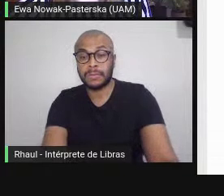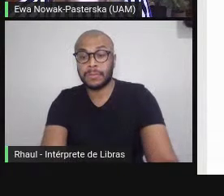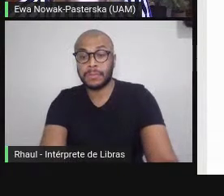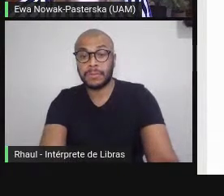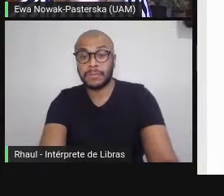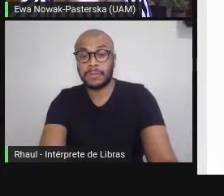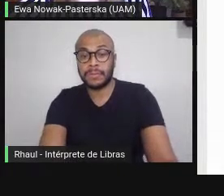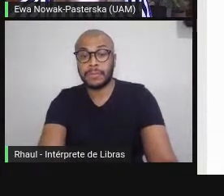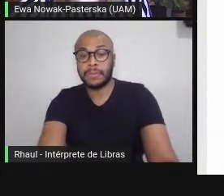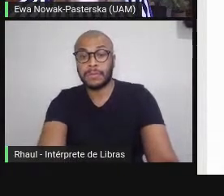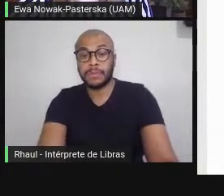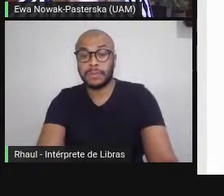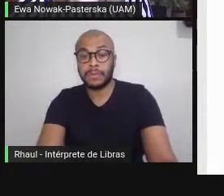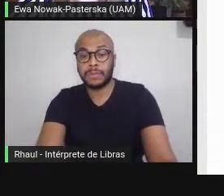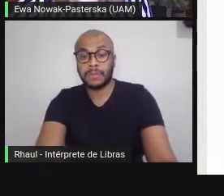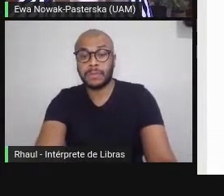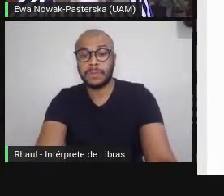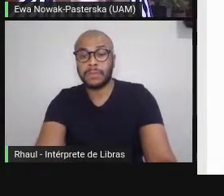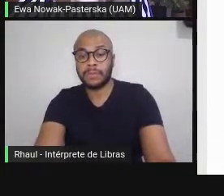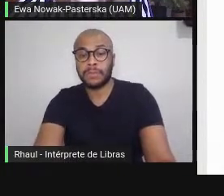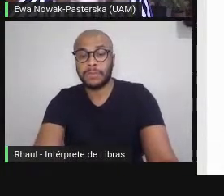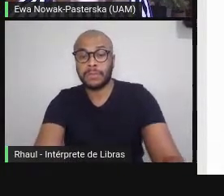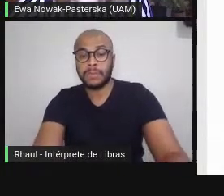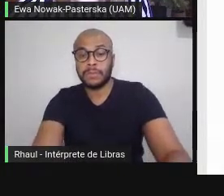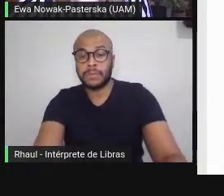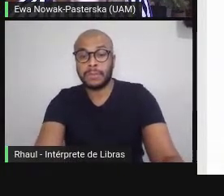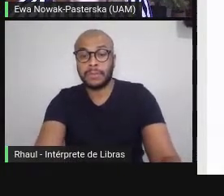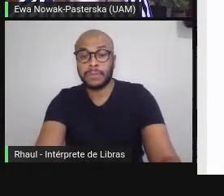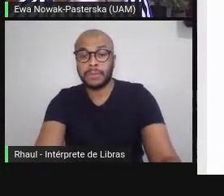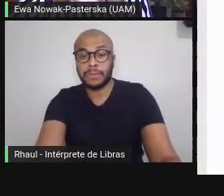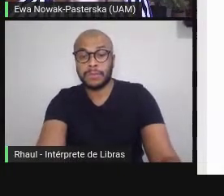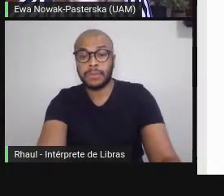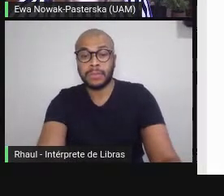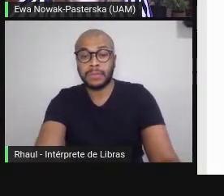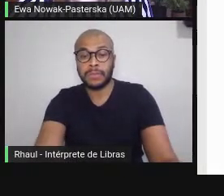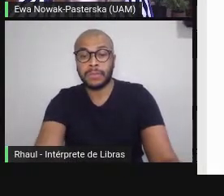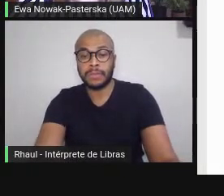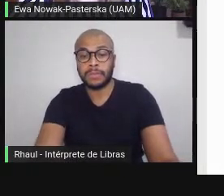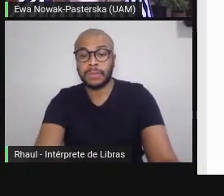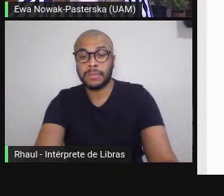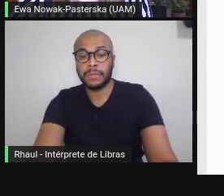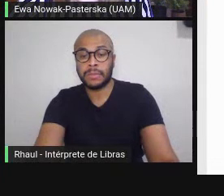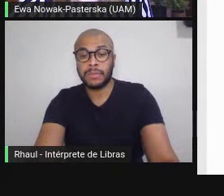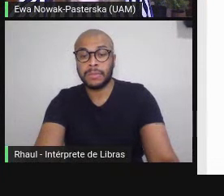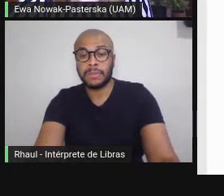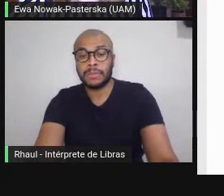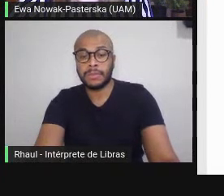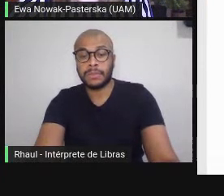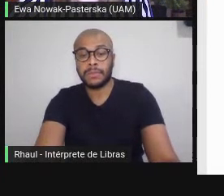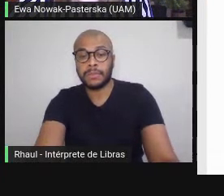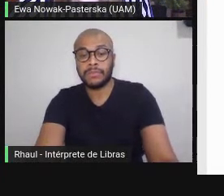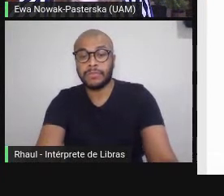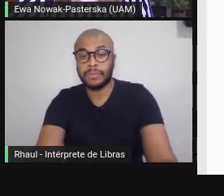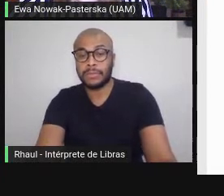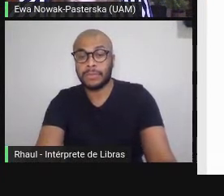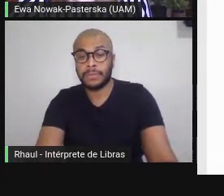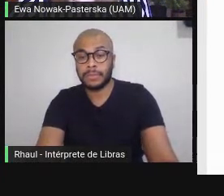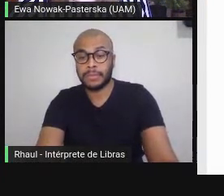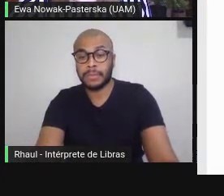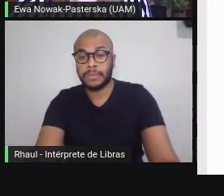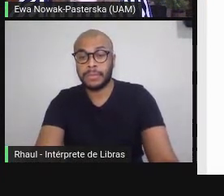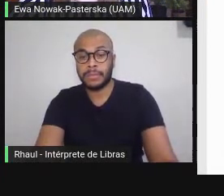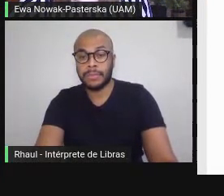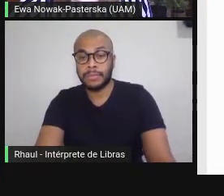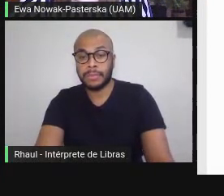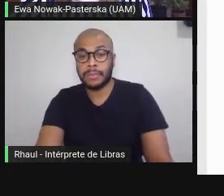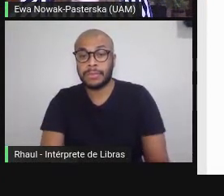to syn wójta. Ratajczyk, syn Rataja. Wójt, rataj to były takie